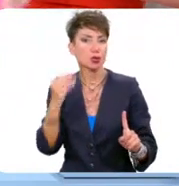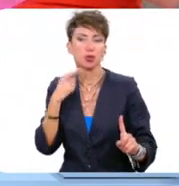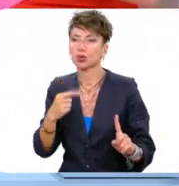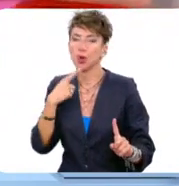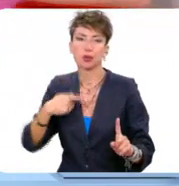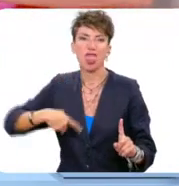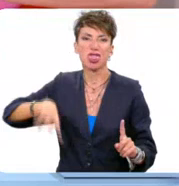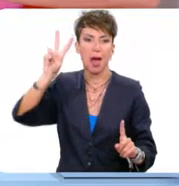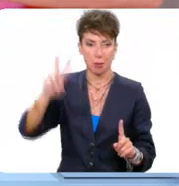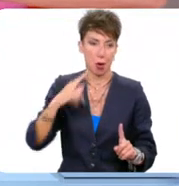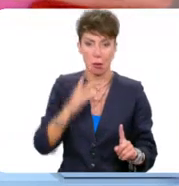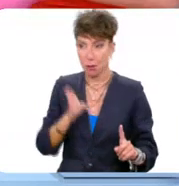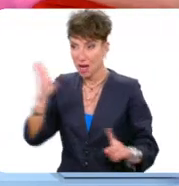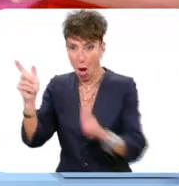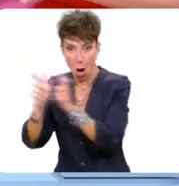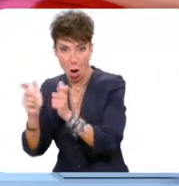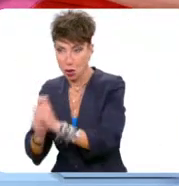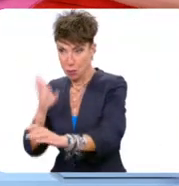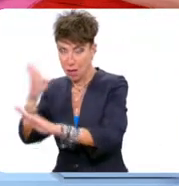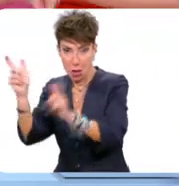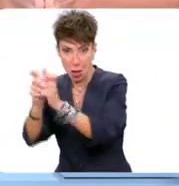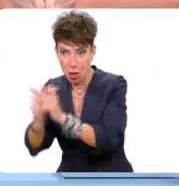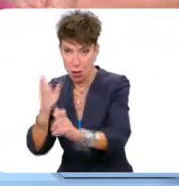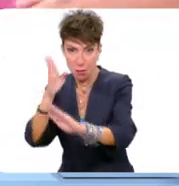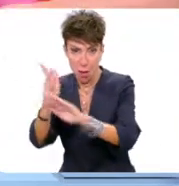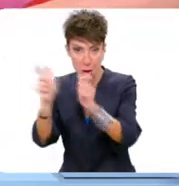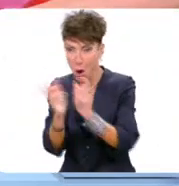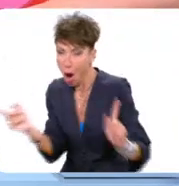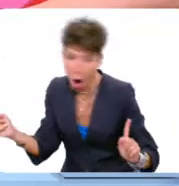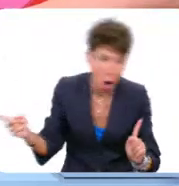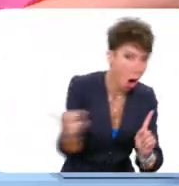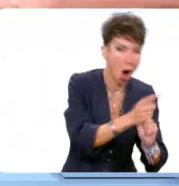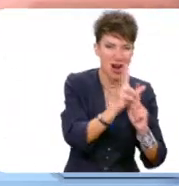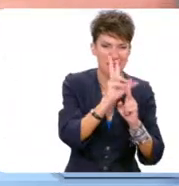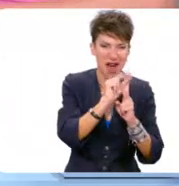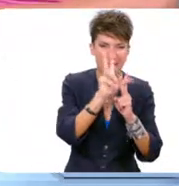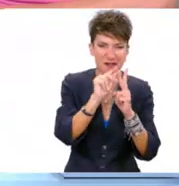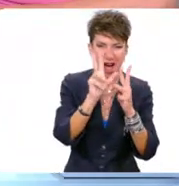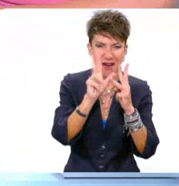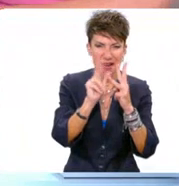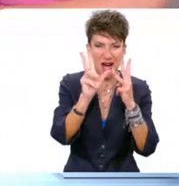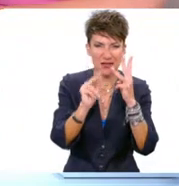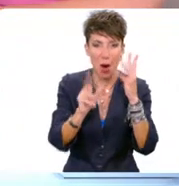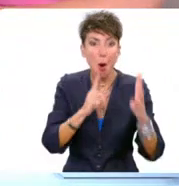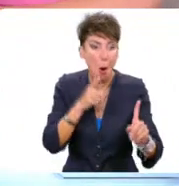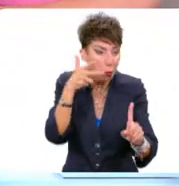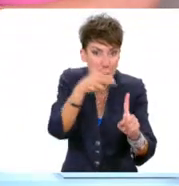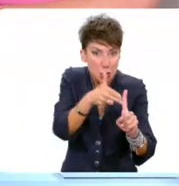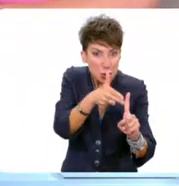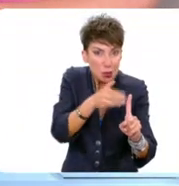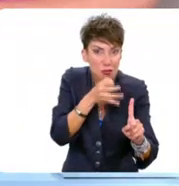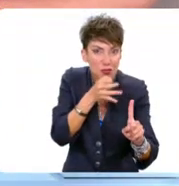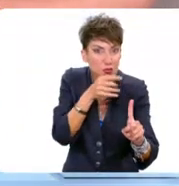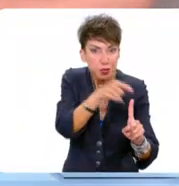χωριό κι αν πήγαινα βρισκόταν ένας άνθρωπος σαν κ αυτόν που καταγράψαμε με την κάμερα του α με τον οποίο μίλησε η